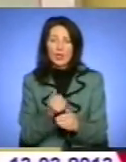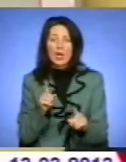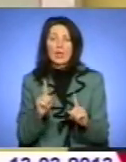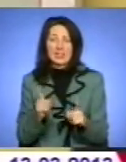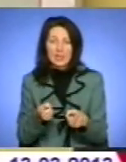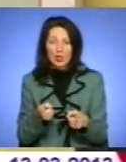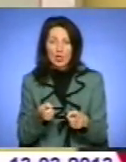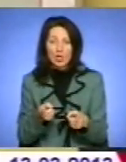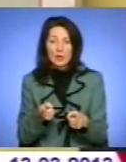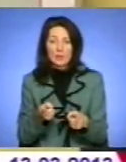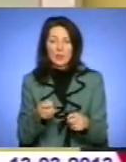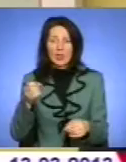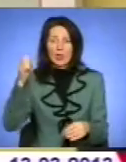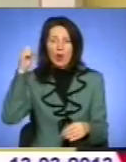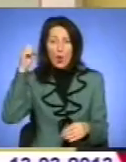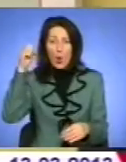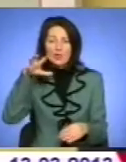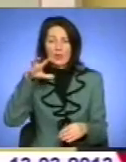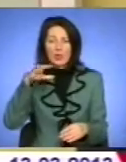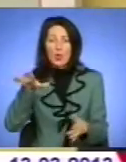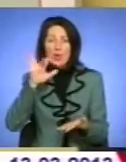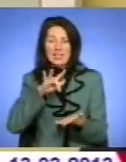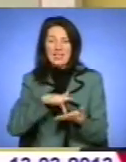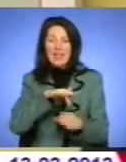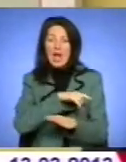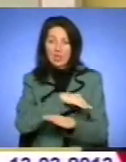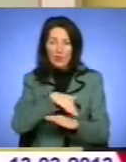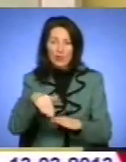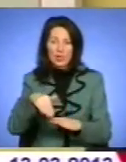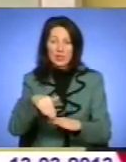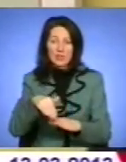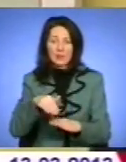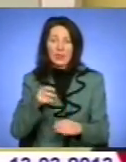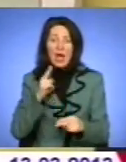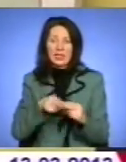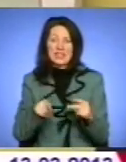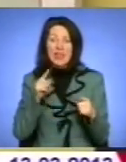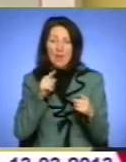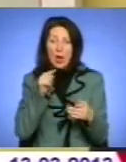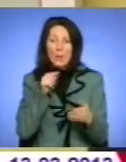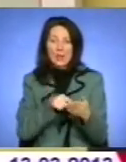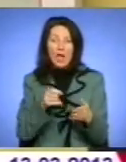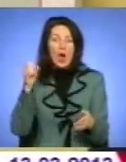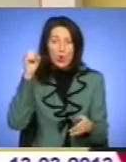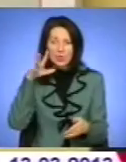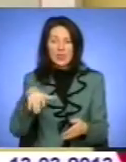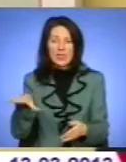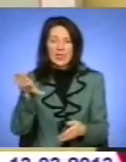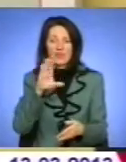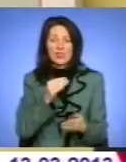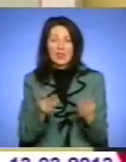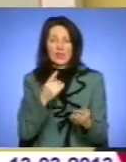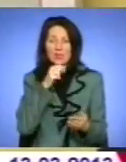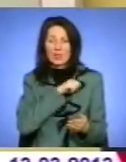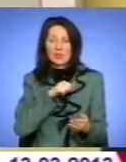діючих. Освітлено центральні вулиці, а кінцева мета – це освітити усі, навіть